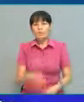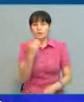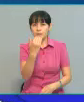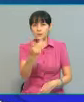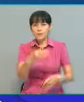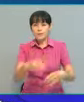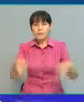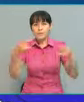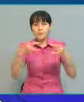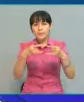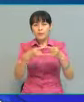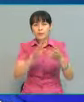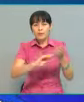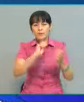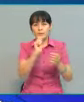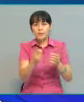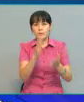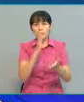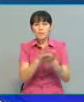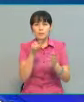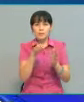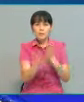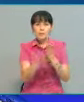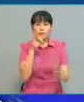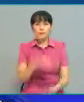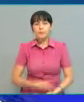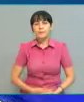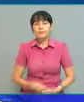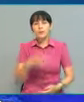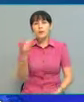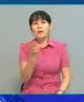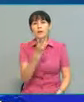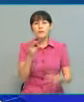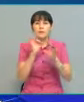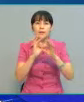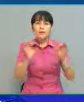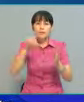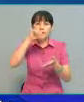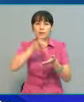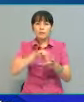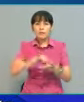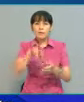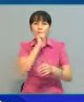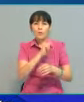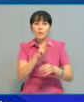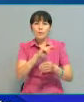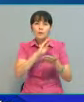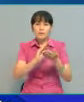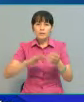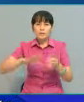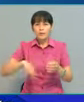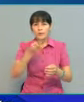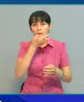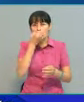экраныңызда өтінім беру функциясы бар. Соны таңдаңыз. Қажетті ақпараттарды енгізе отырып, оқуға тіркелгеннен соң жауап